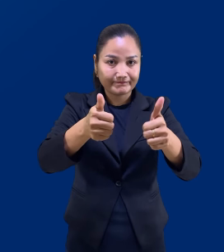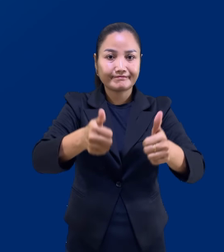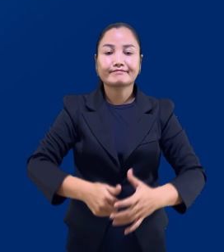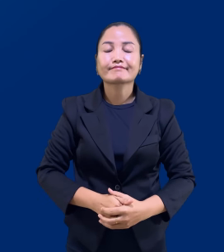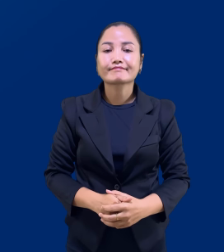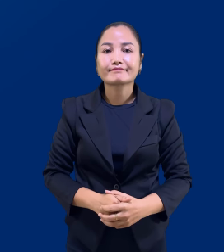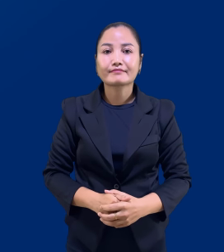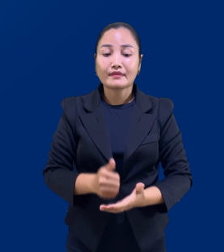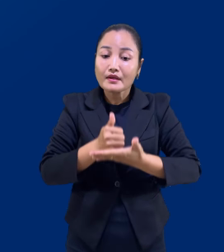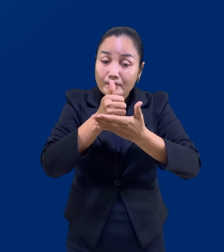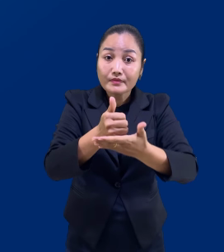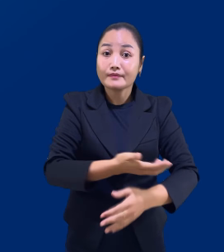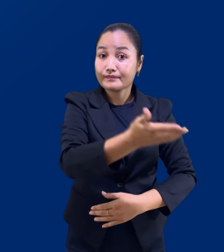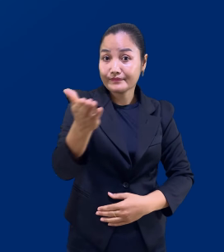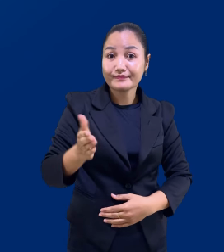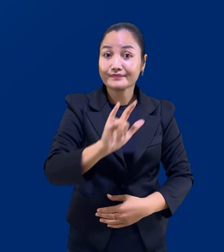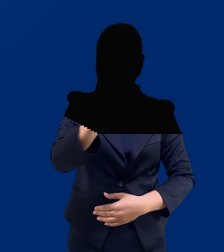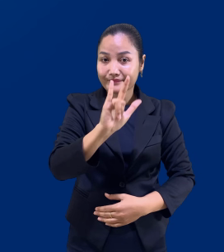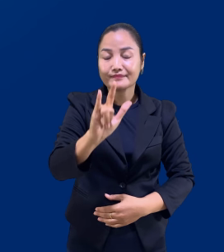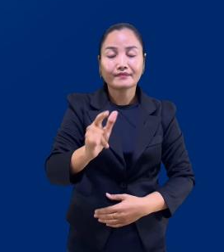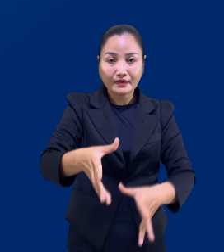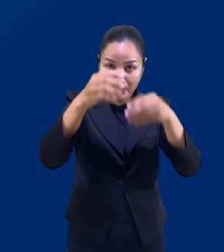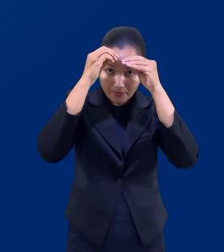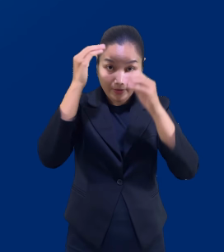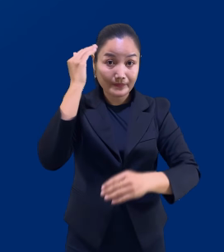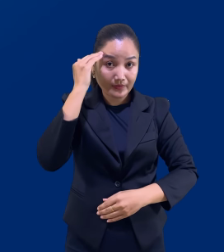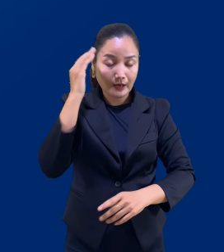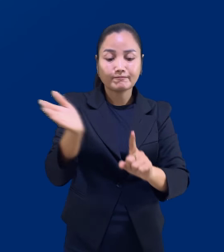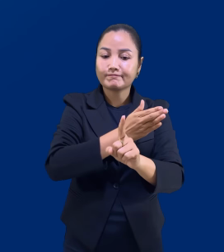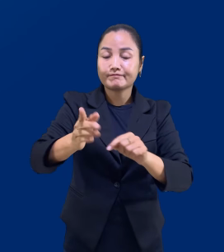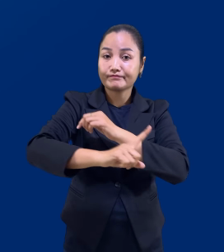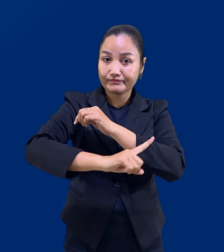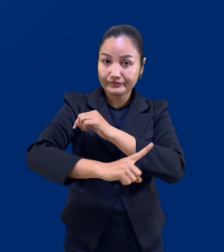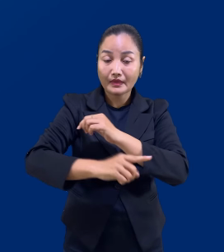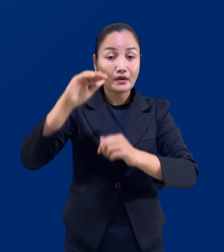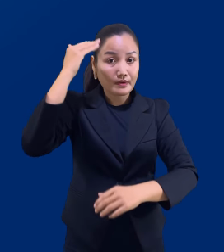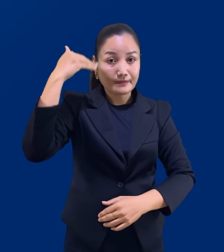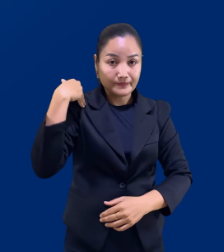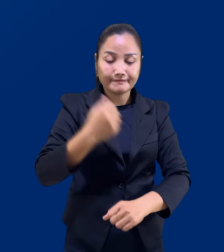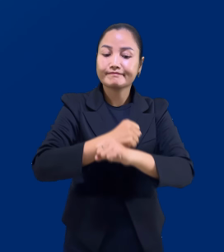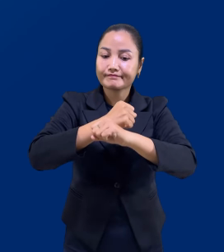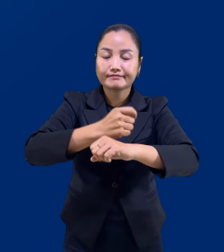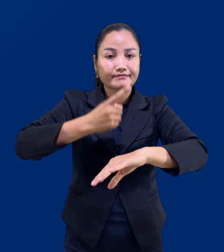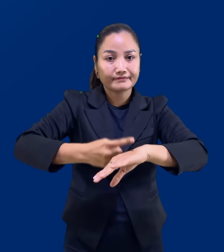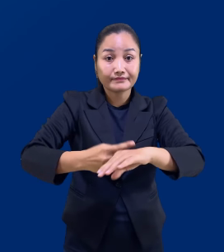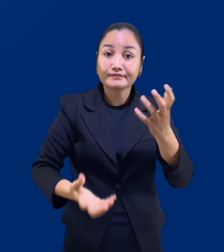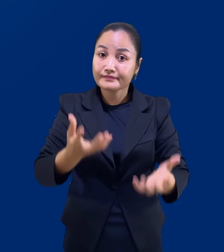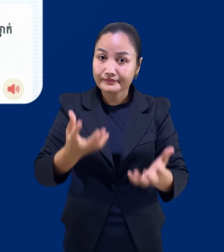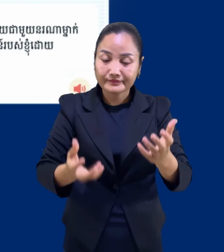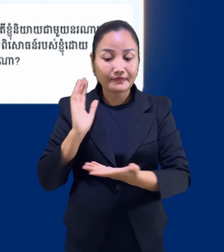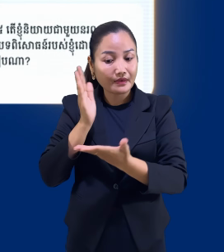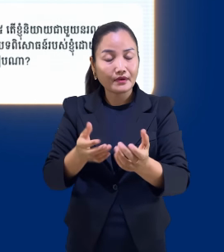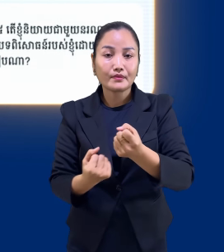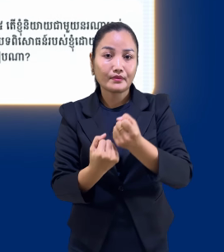កបដោយប្រសិទ្ធភាពនិងទាន់ពេលវេលាផ្ដល់ឲ្យអ្នកប្រើប្រាស់នៅចំណែកអំពីជំនួយបន្ទាន់អំពើហិង្សាតាក់ទងនឹង Gender ការពារ